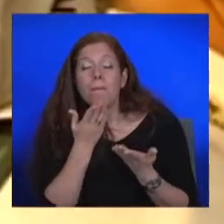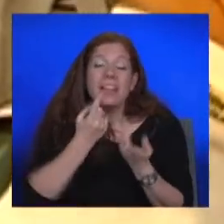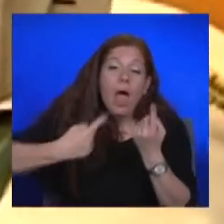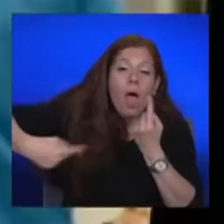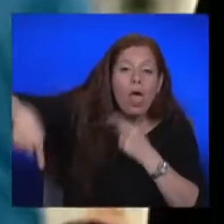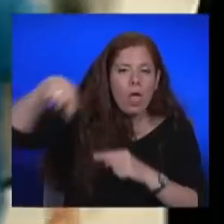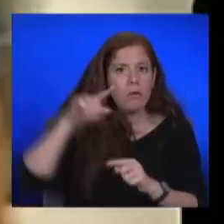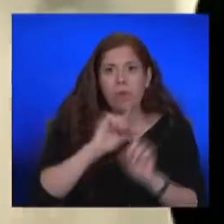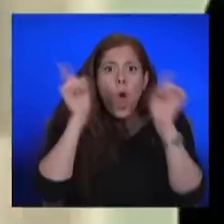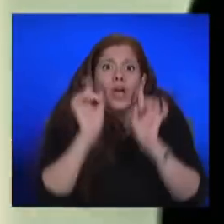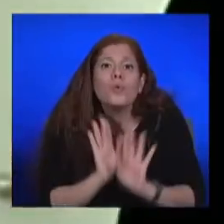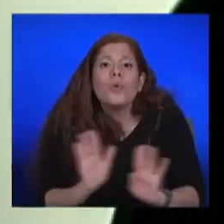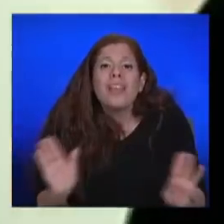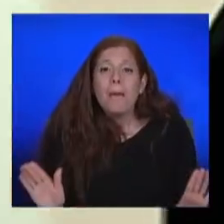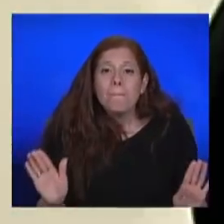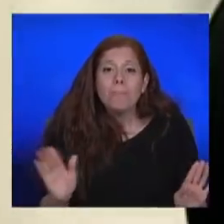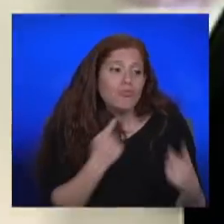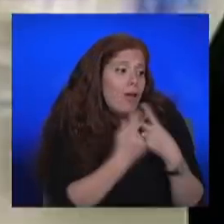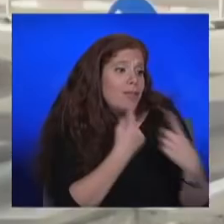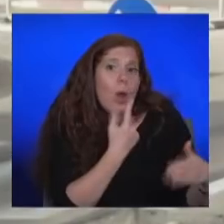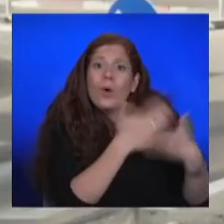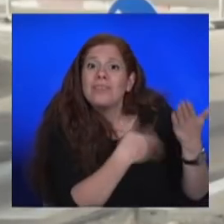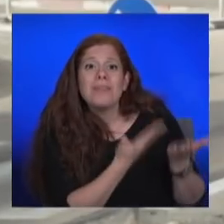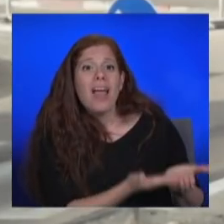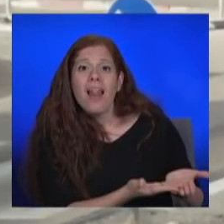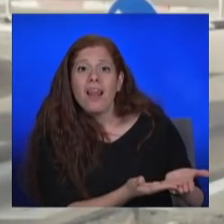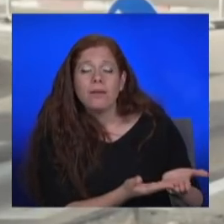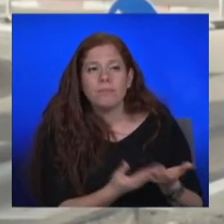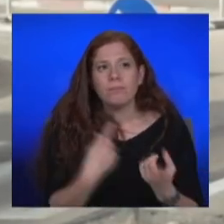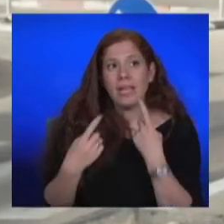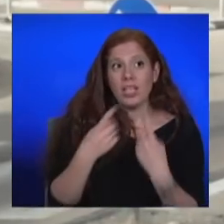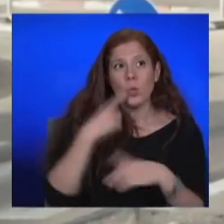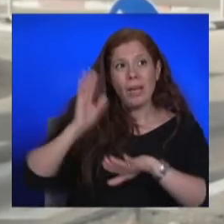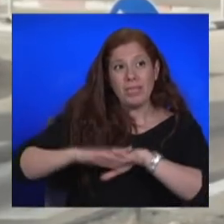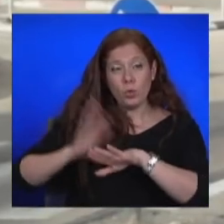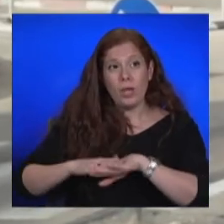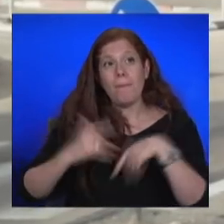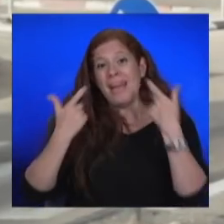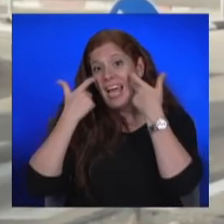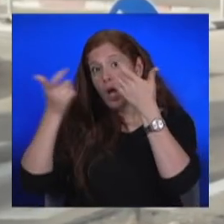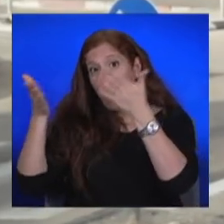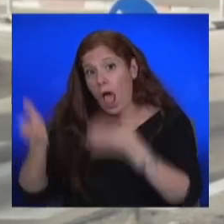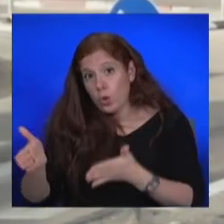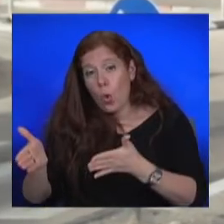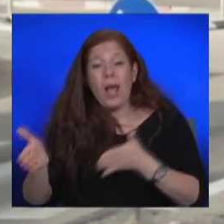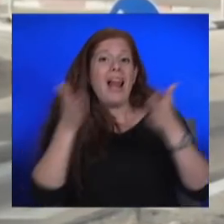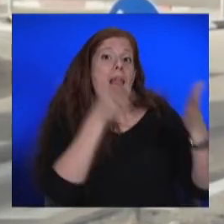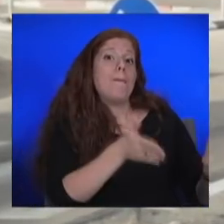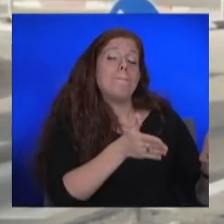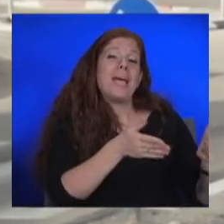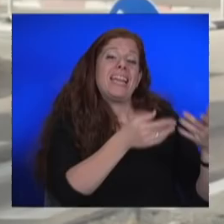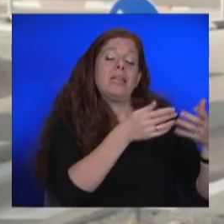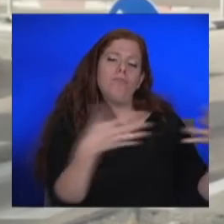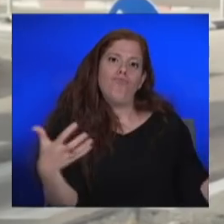יודעים שהדיאלוג הזה מתנהל. הדיון המקצועי בין הרגולטור לבין איגוד החברות הוא